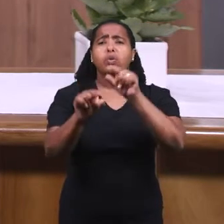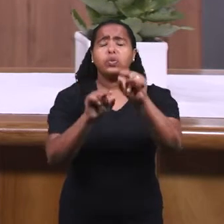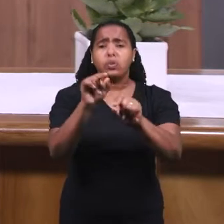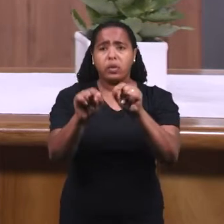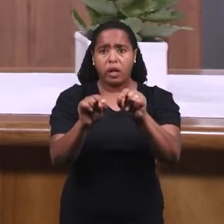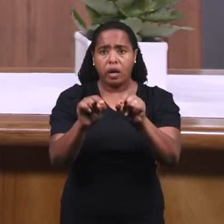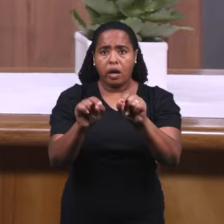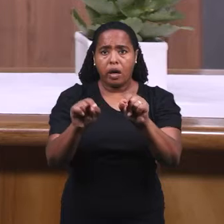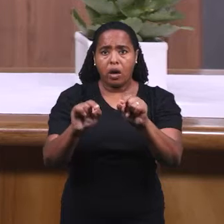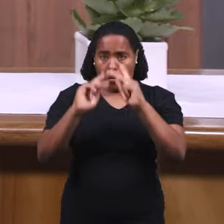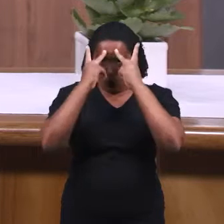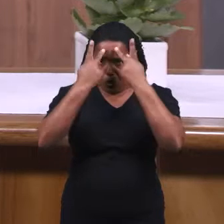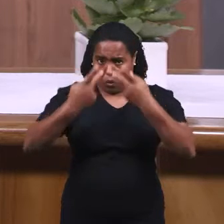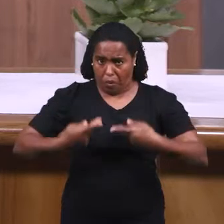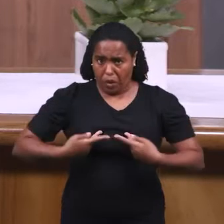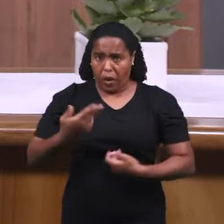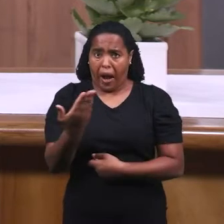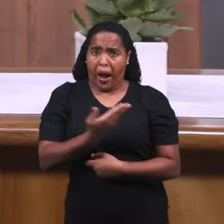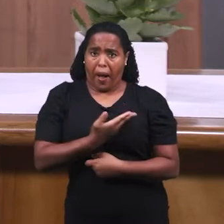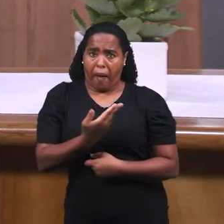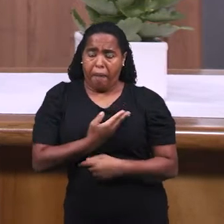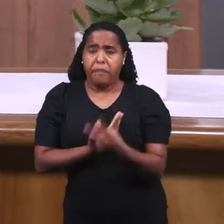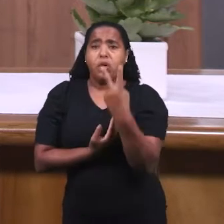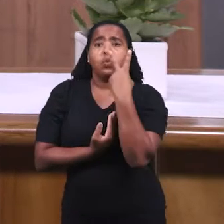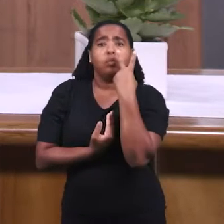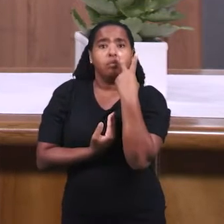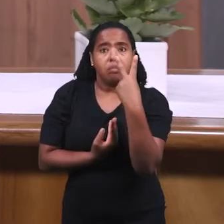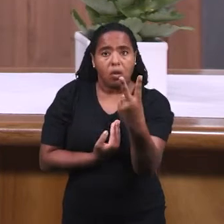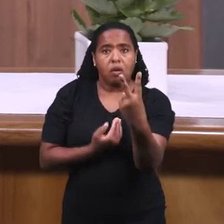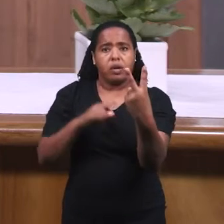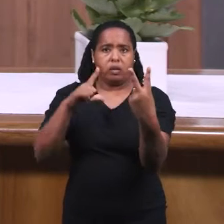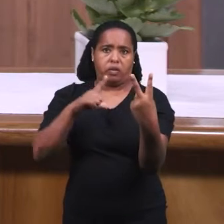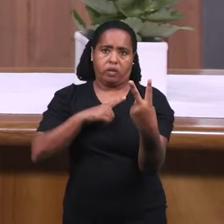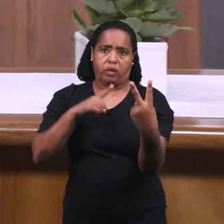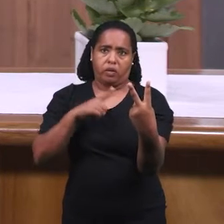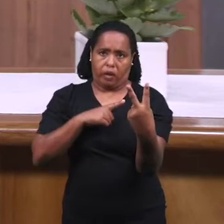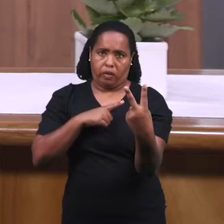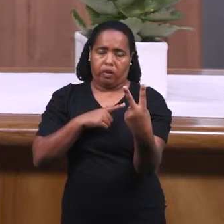Божье говорит, что у человека есть два друга,